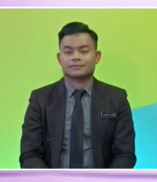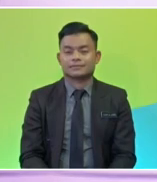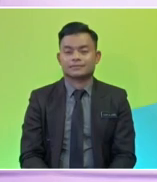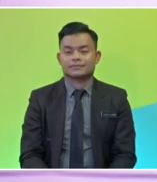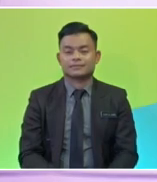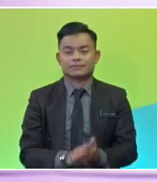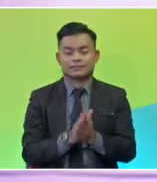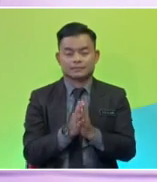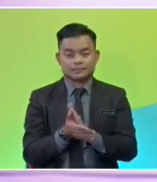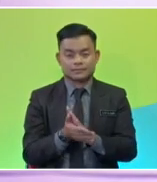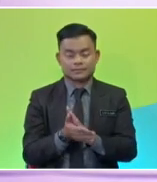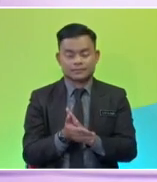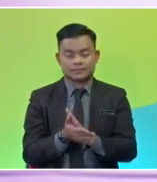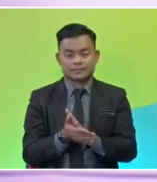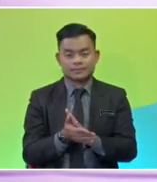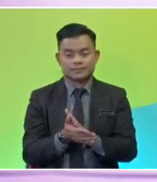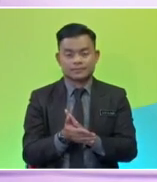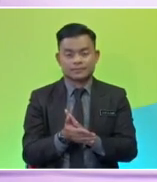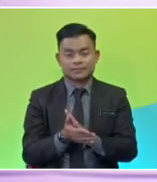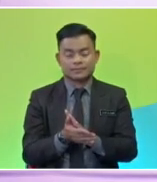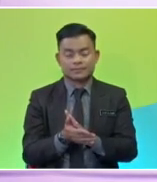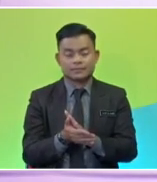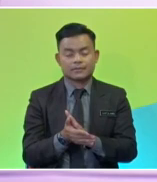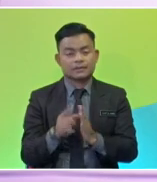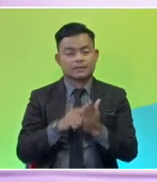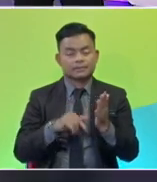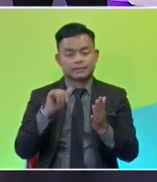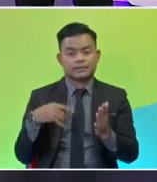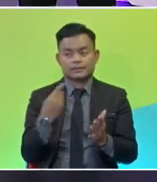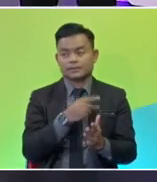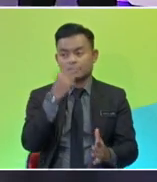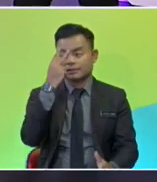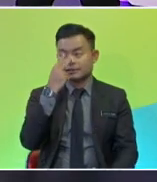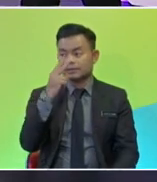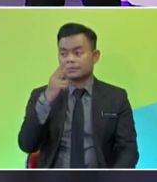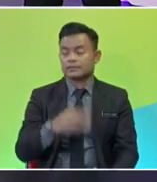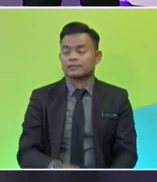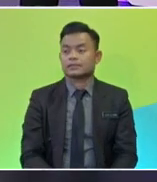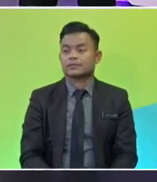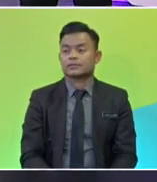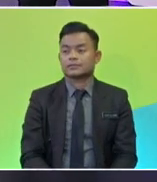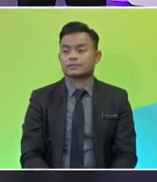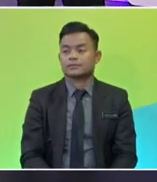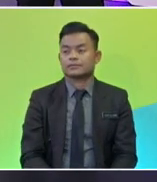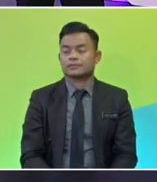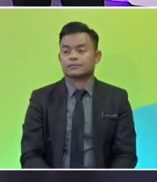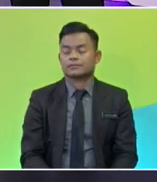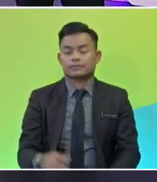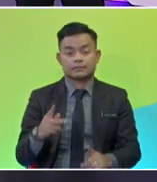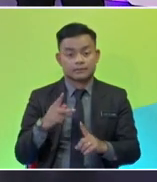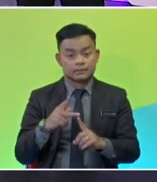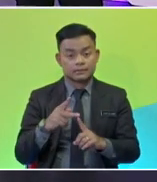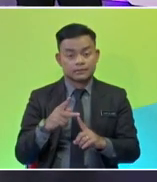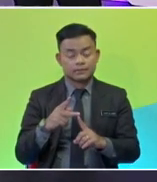jadi secara desain Aiman cuma Tunjukkan dahulu sebelum kita menulis pada raja tersebut Oke